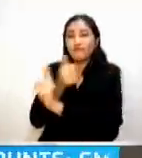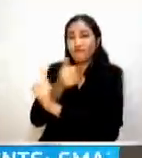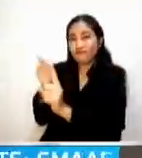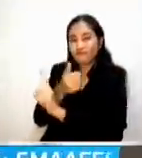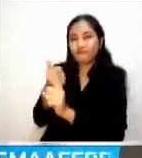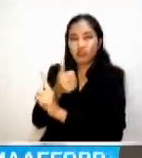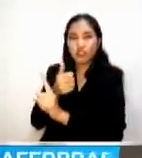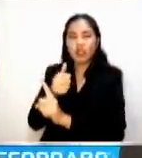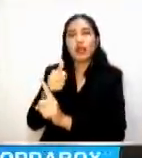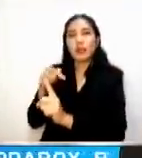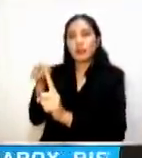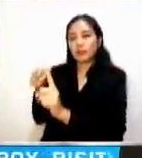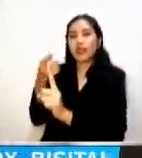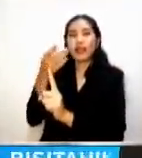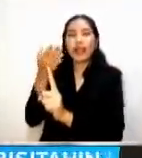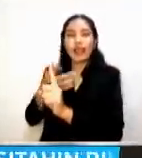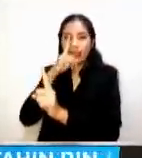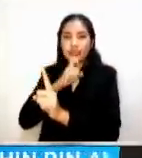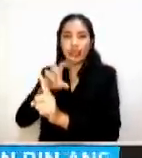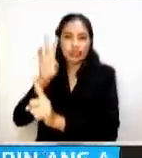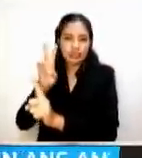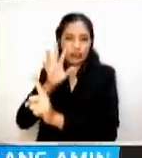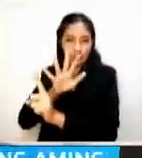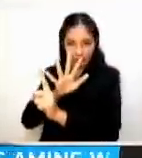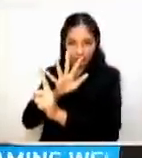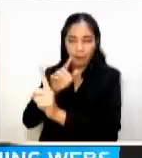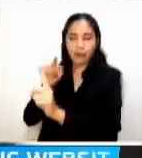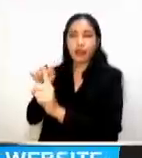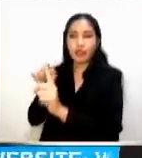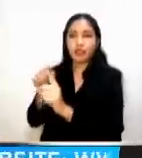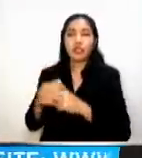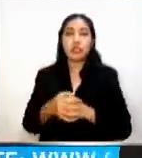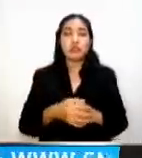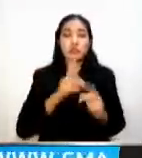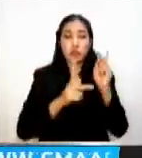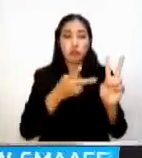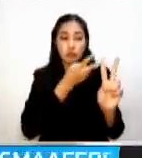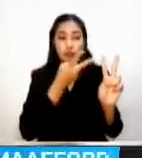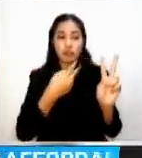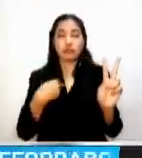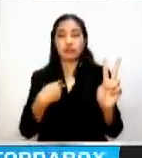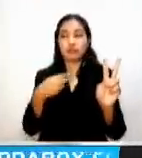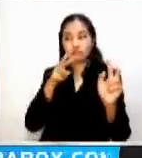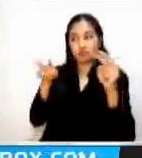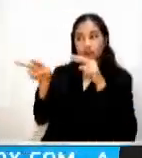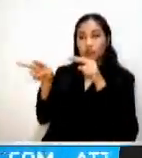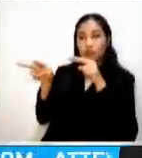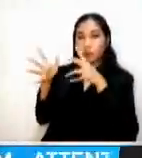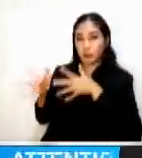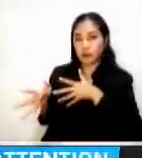si Will McCary, pinabayaan at nanood lamang sa insidente ang dalawang doorman. Sa CCTV, kita